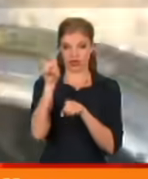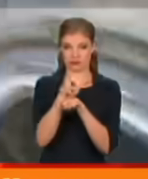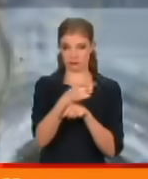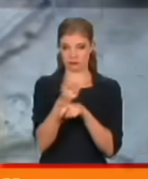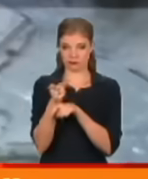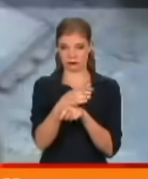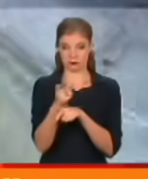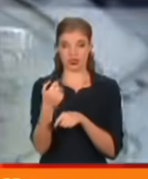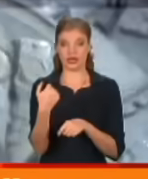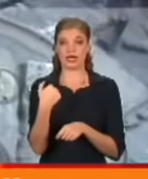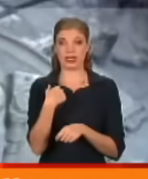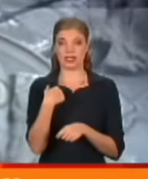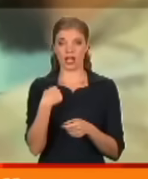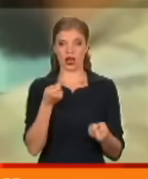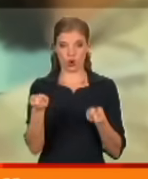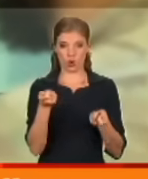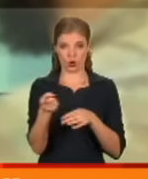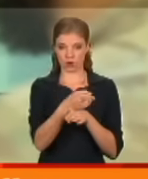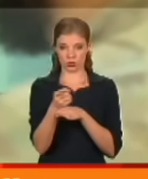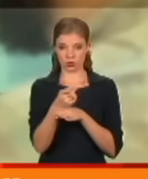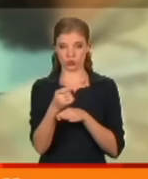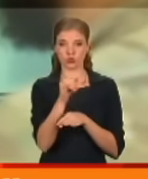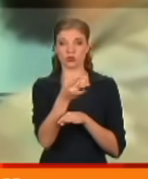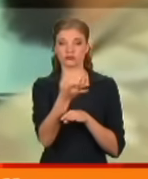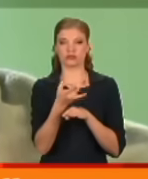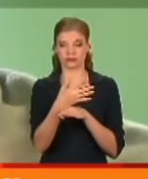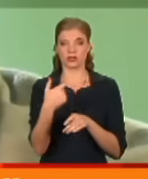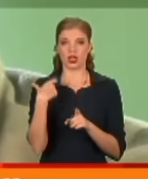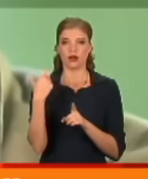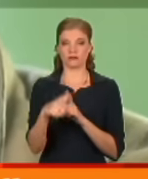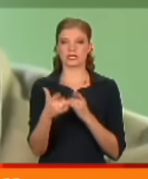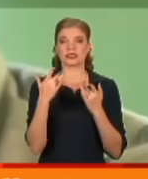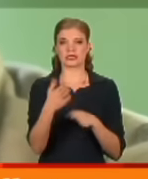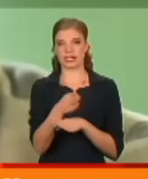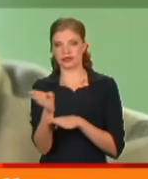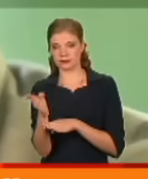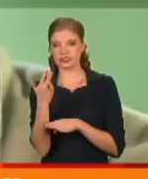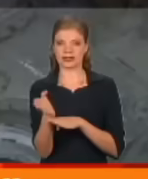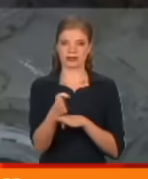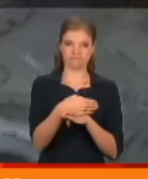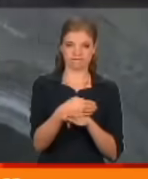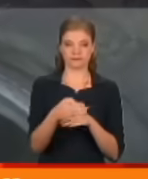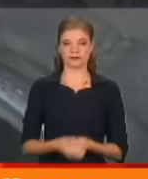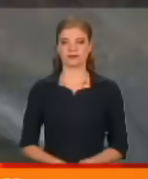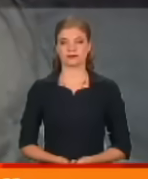Я безпосередньо коректую попадання. Тобто я йому кажу, скільки взяти вправо, скільки взяти вліво.